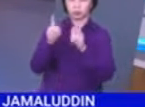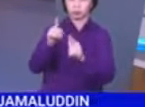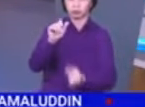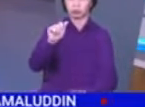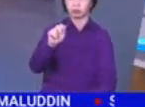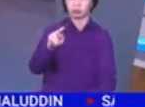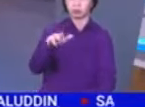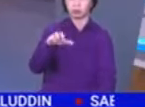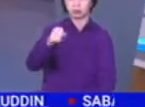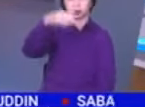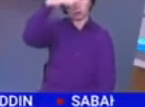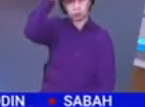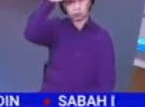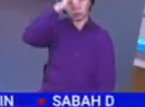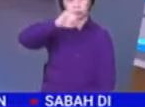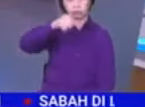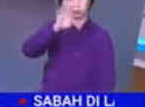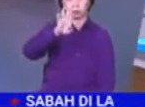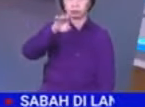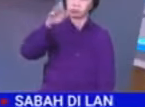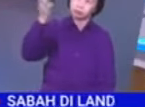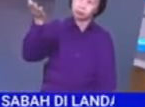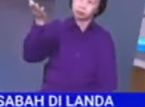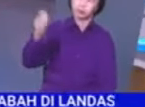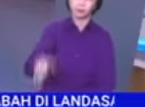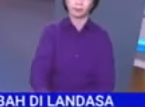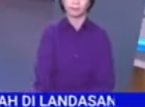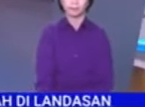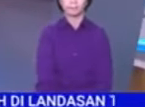bersamaan Asmat Nur di Johor Bahru Anas